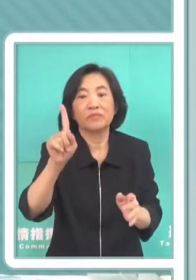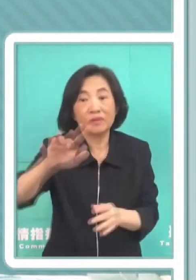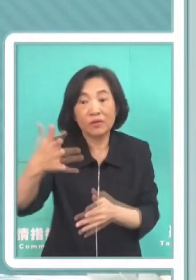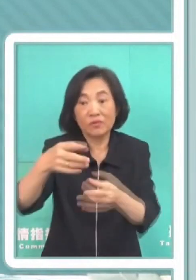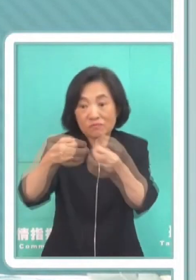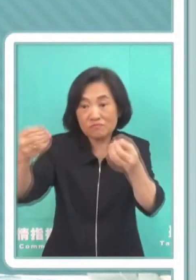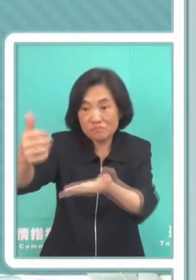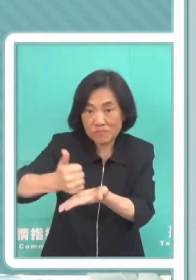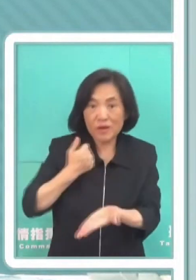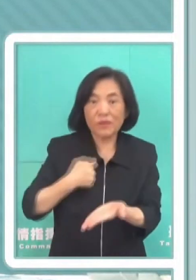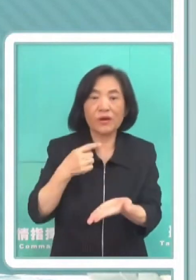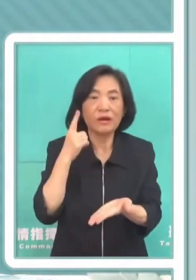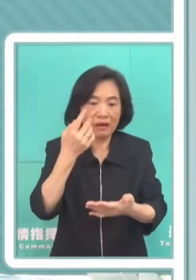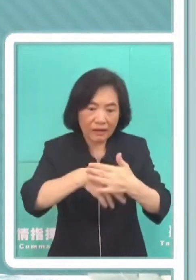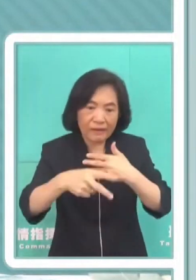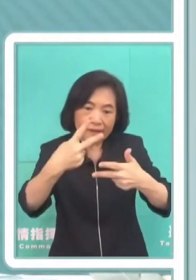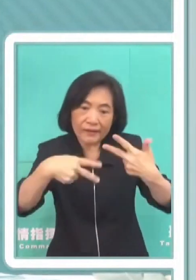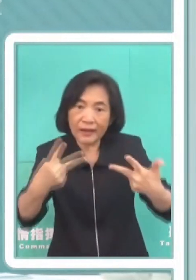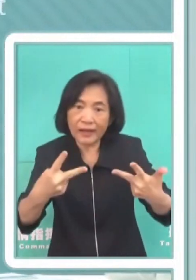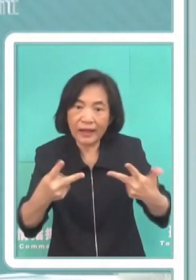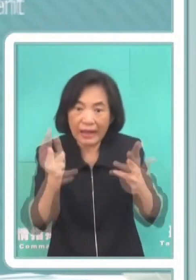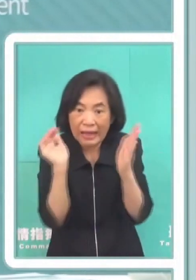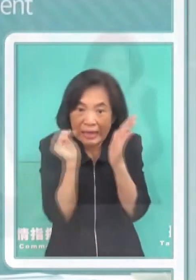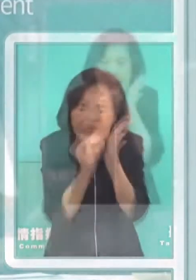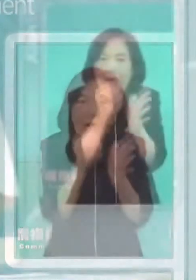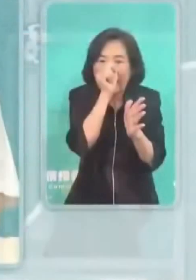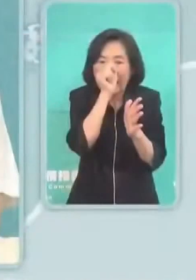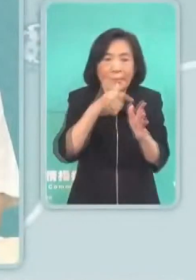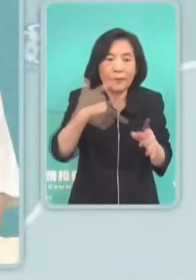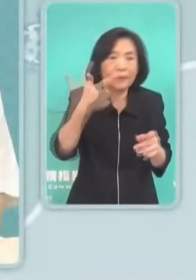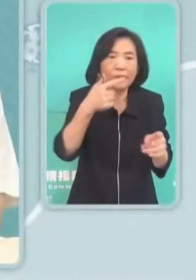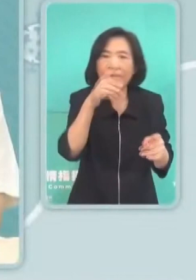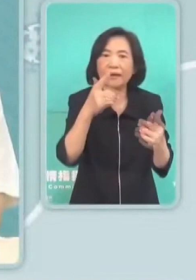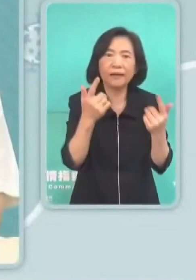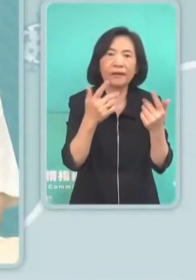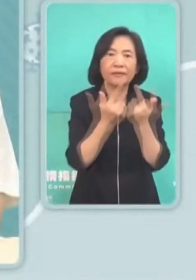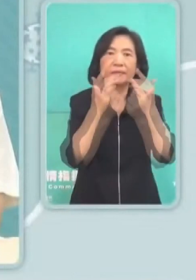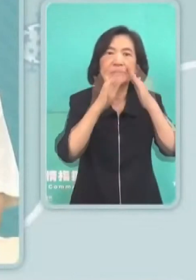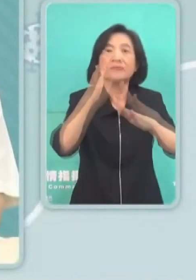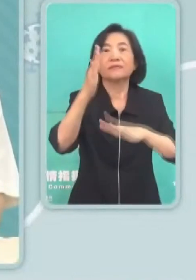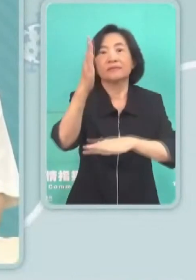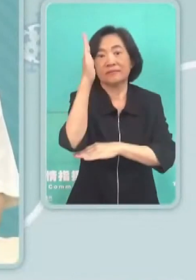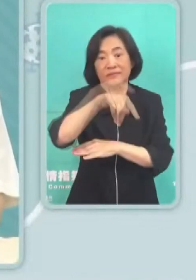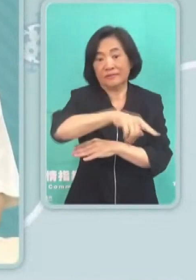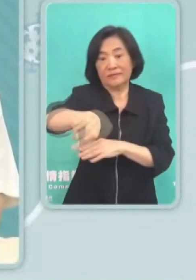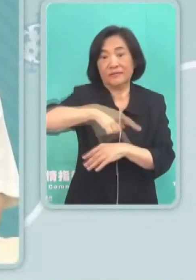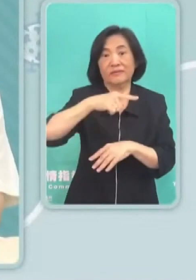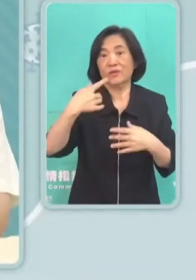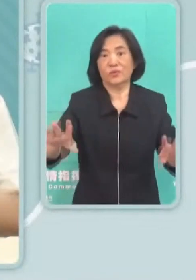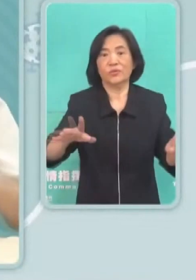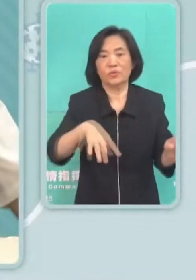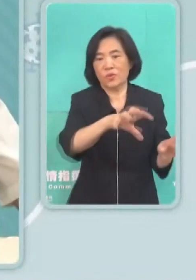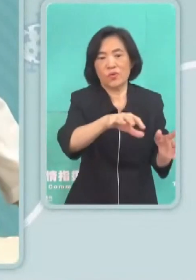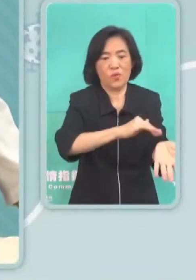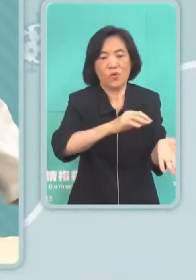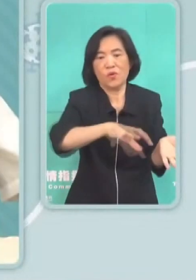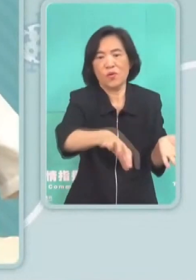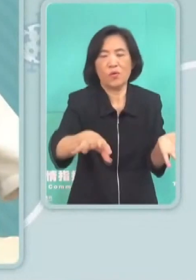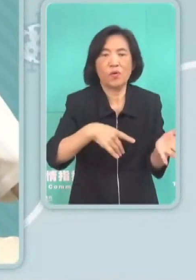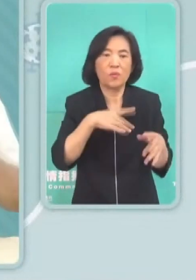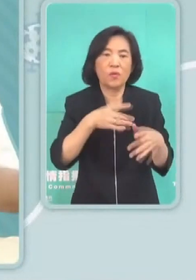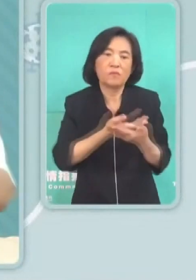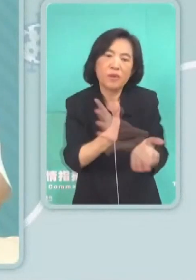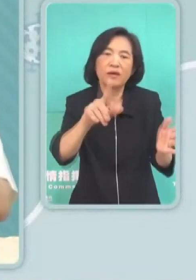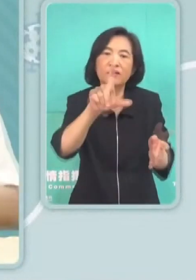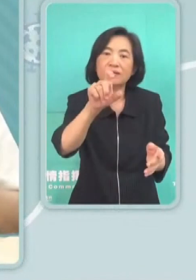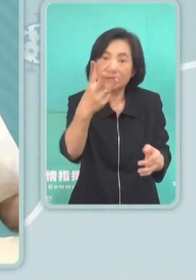来，哦，剩下2个礼拜，那我就到期了，我们就赶快找了。我们台北市还好，医疗院所多了，所以我们就找了63家院所就